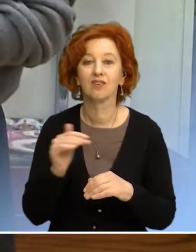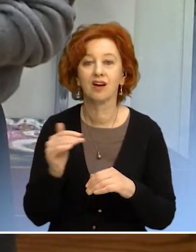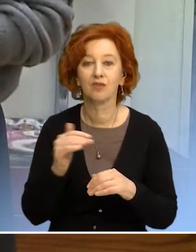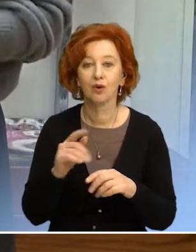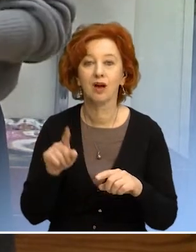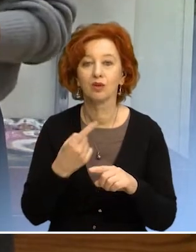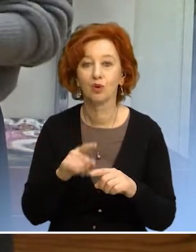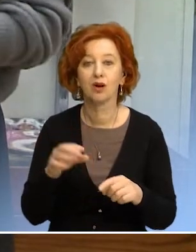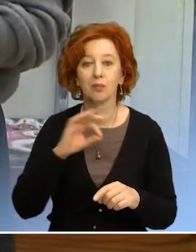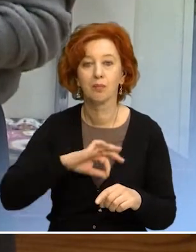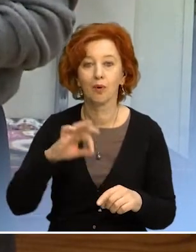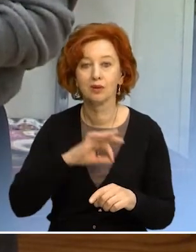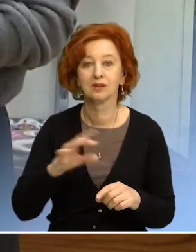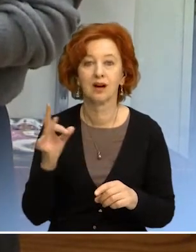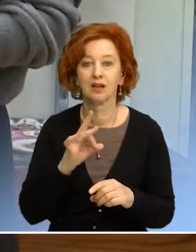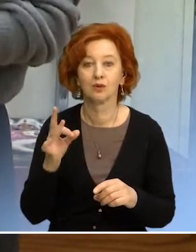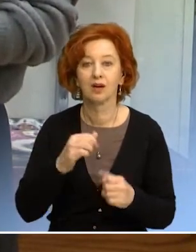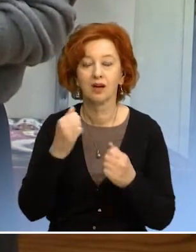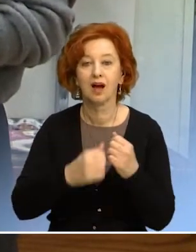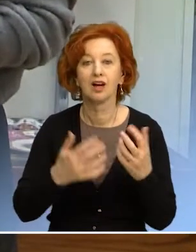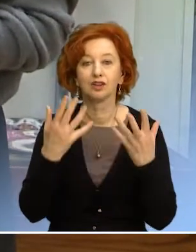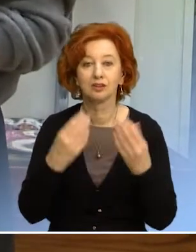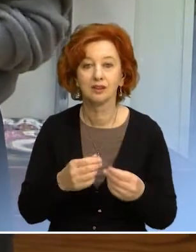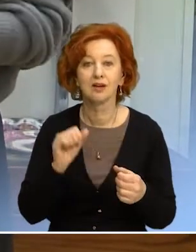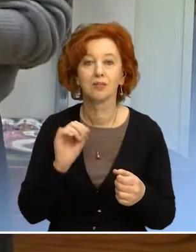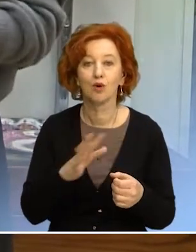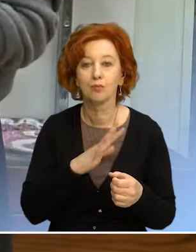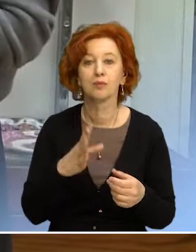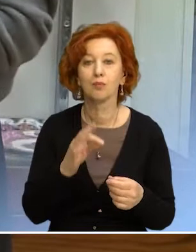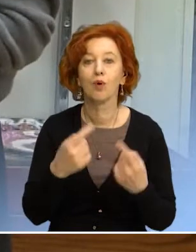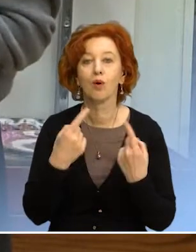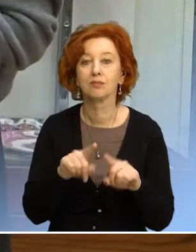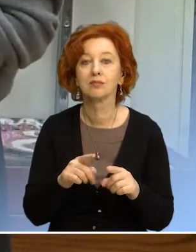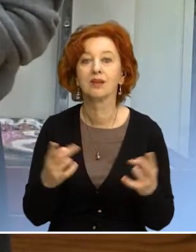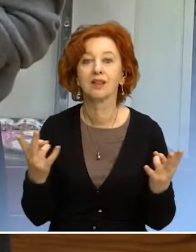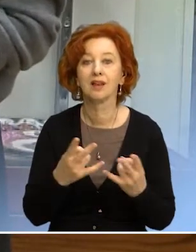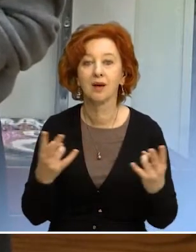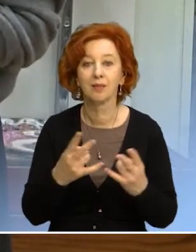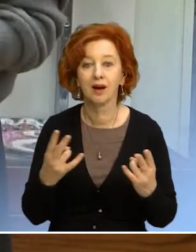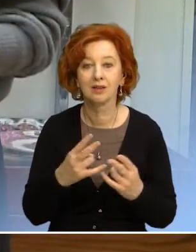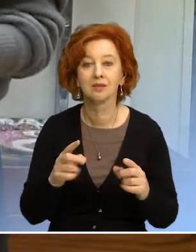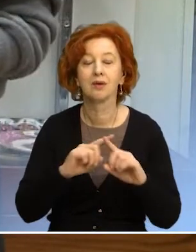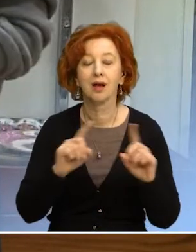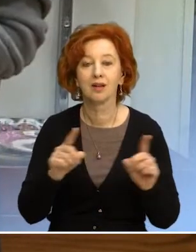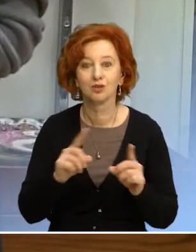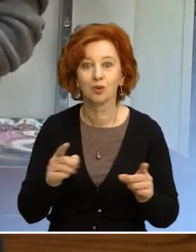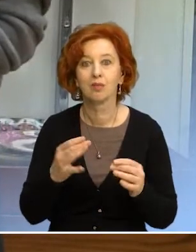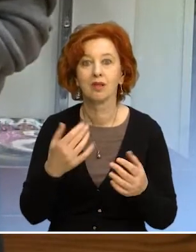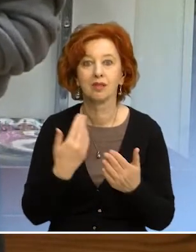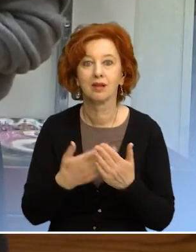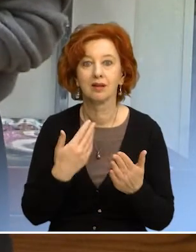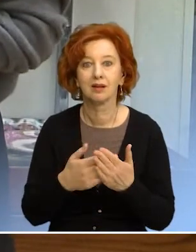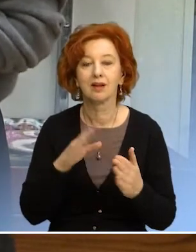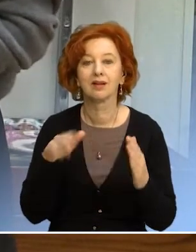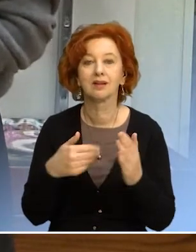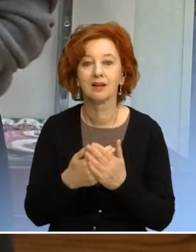которыми пользовались ростовчане, жители Донского края, каждый день, а может быть и по необходимости какой-то приятный, по особому случаю,